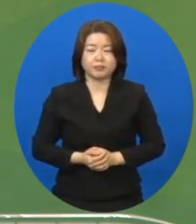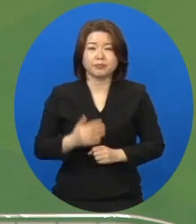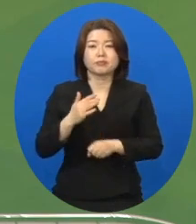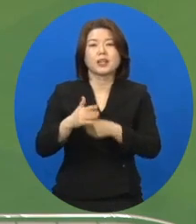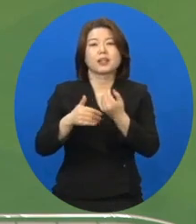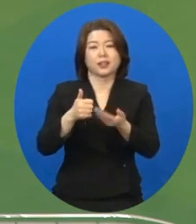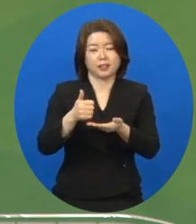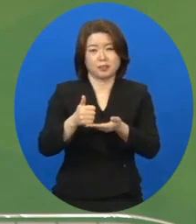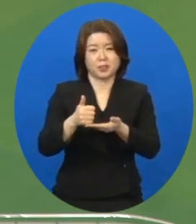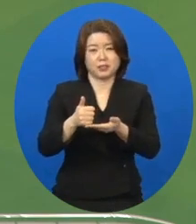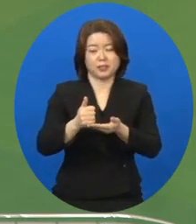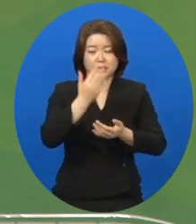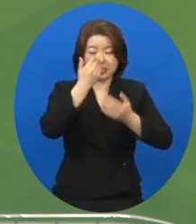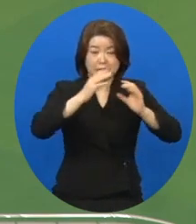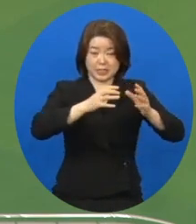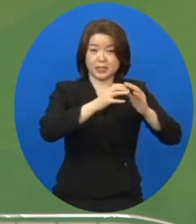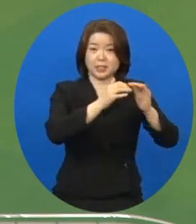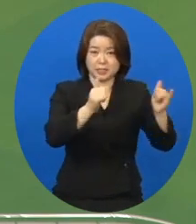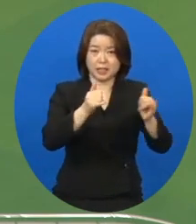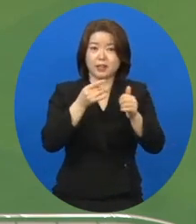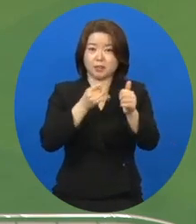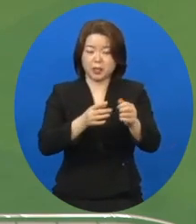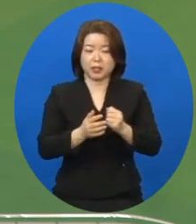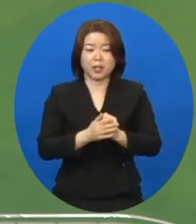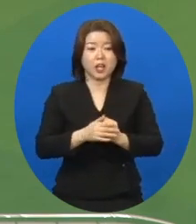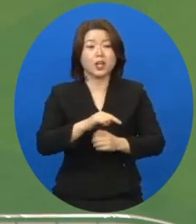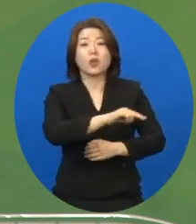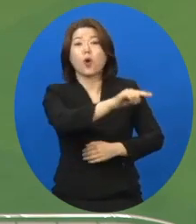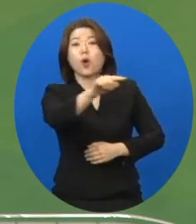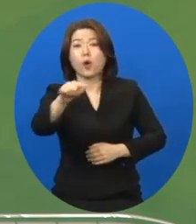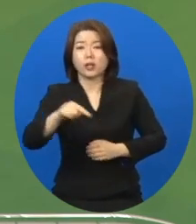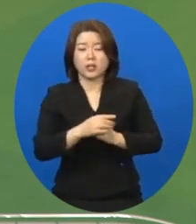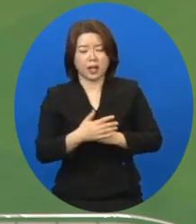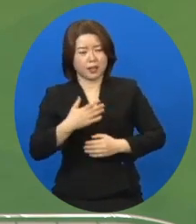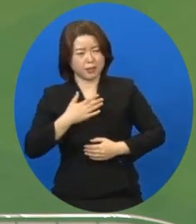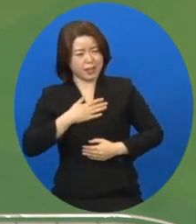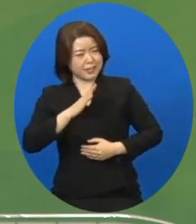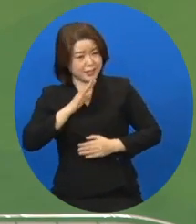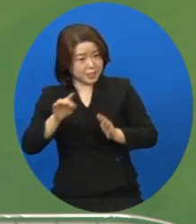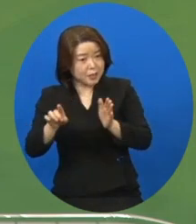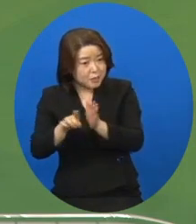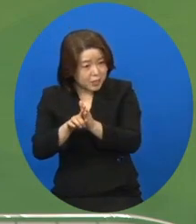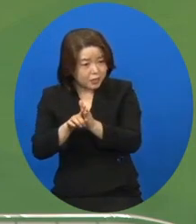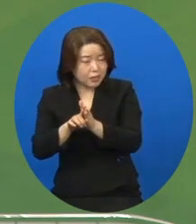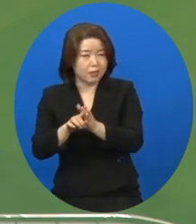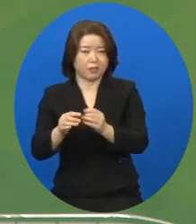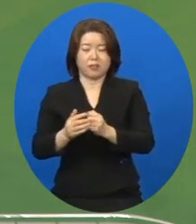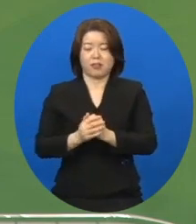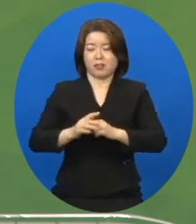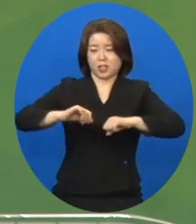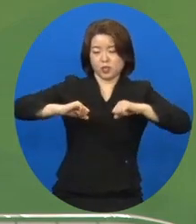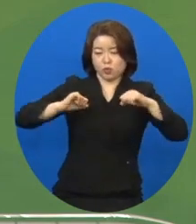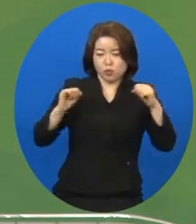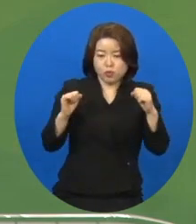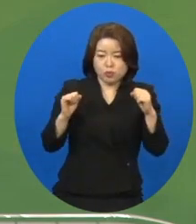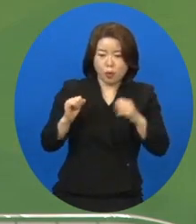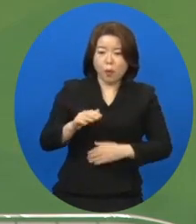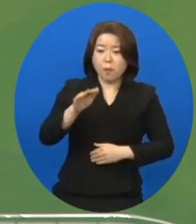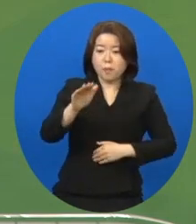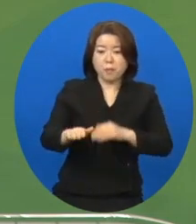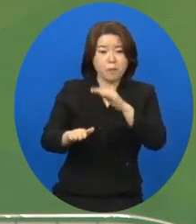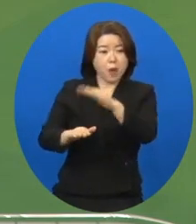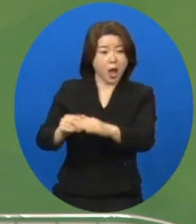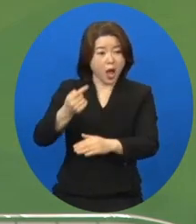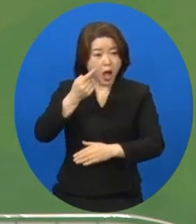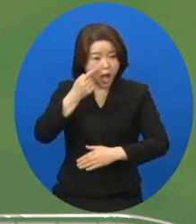하나님께서 이스라엘 백성들에게 너희들이 나를 정말 믿고 순종의 걸음을 내디디면